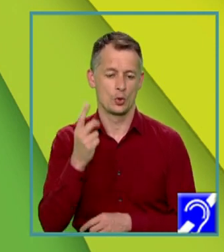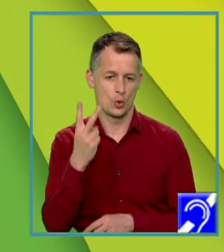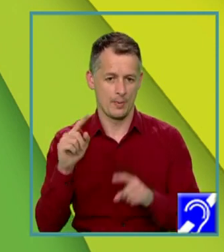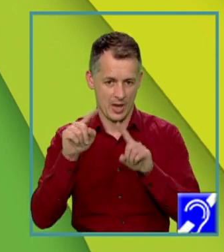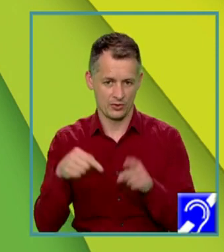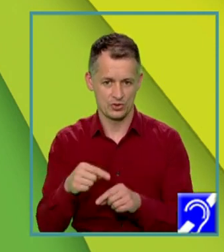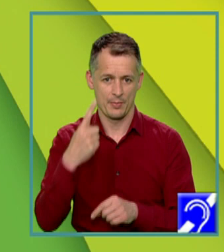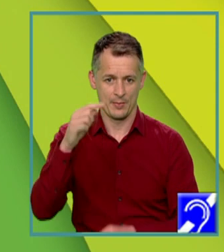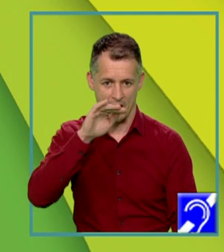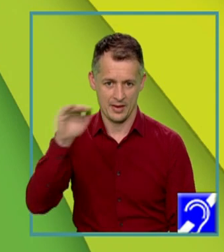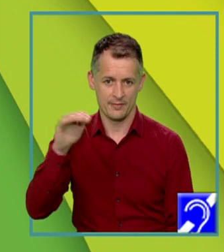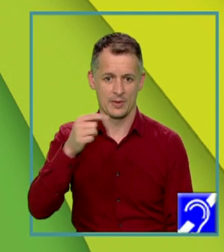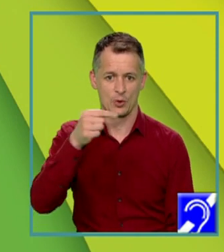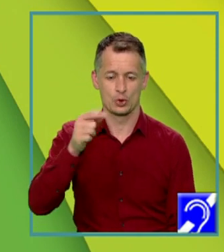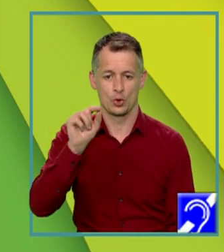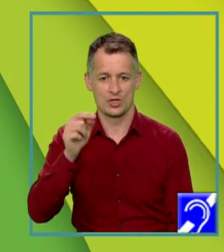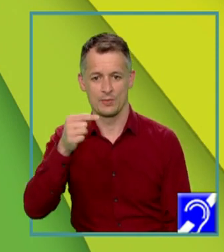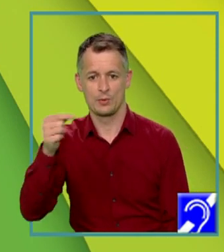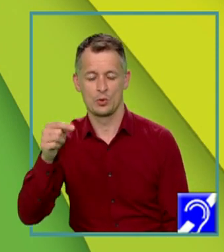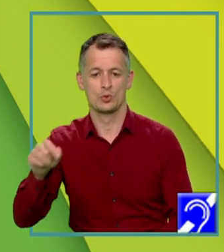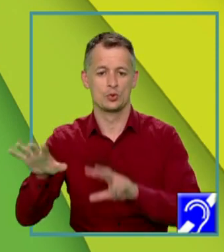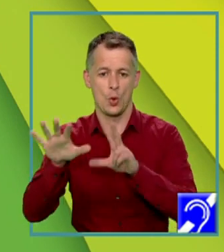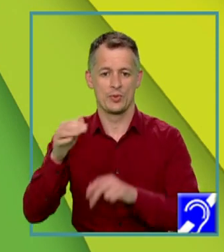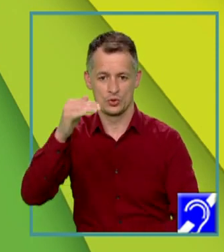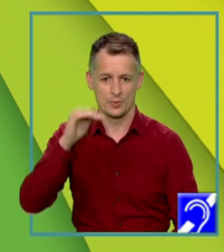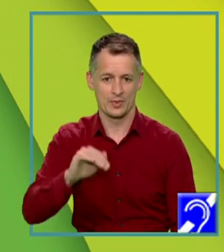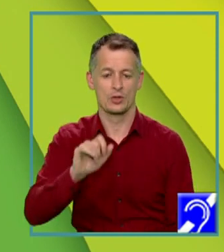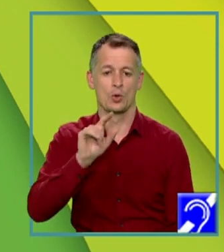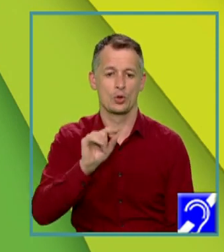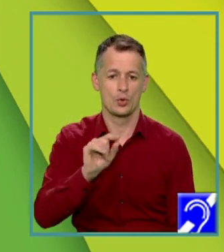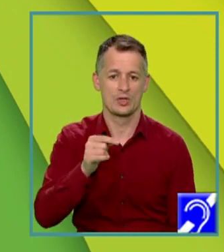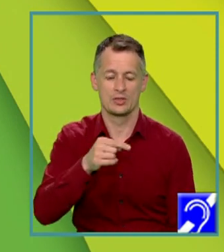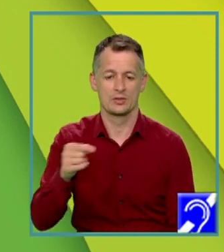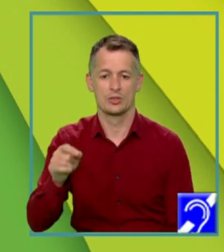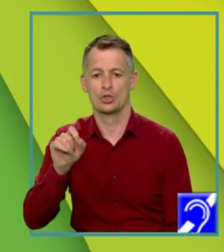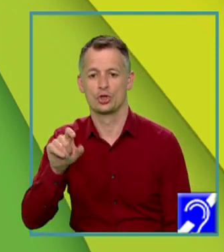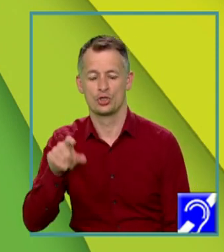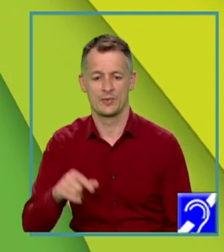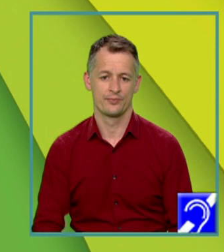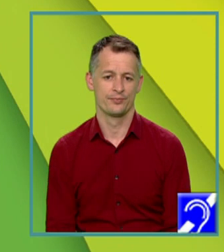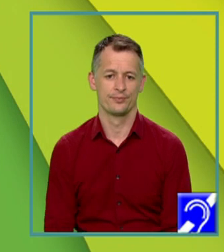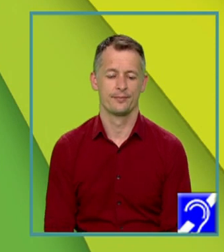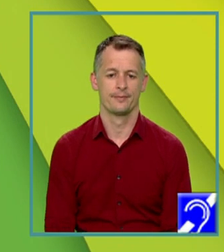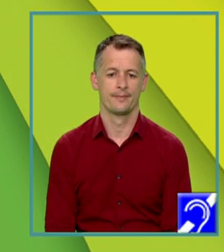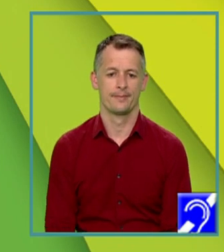chiar pe prima linie elementele minus 21 soț și pe linia a doua elementele